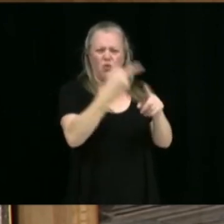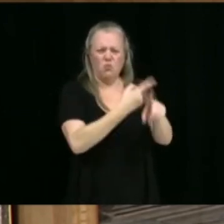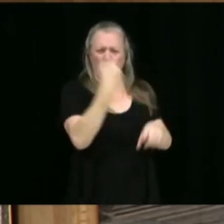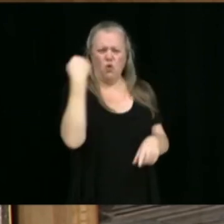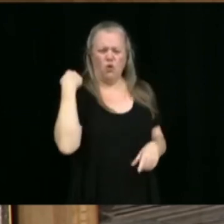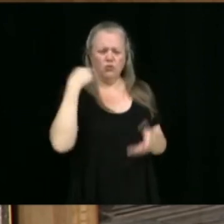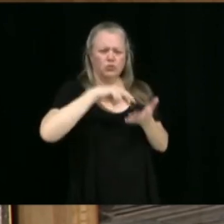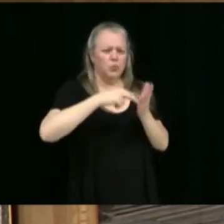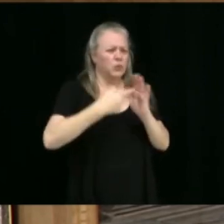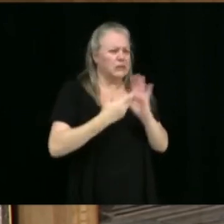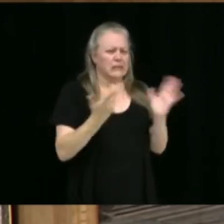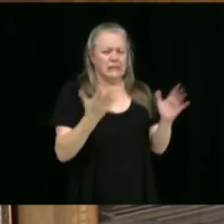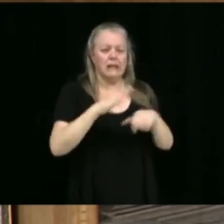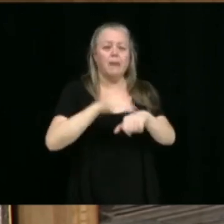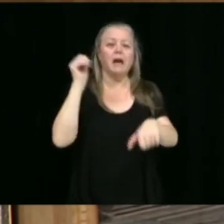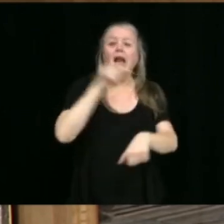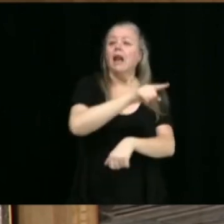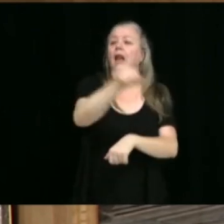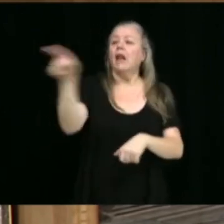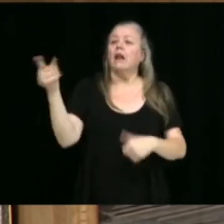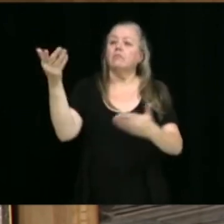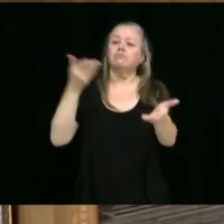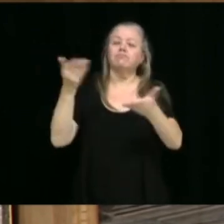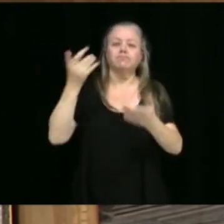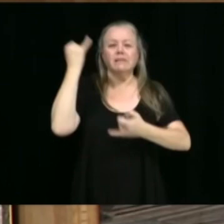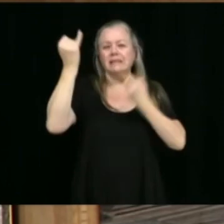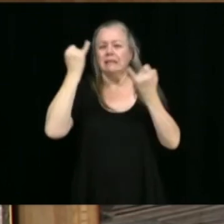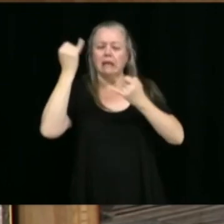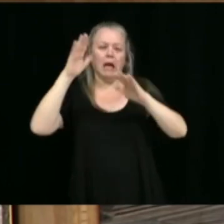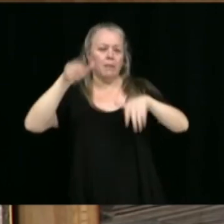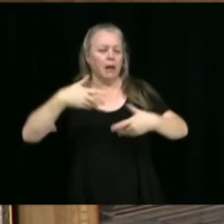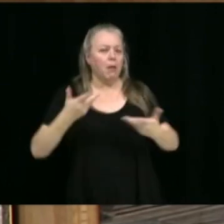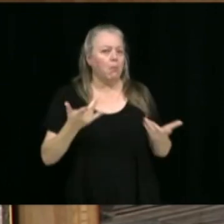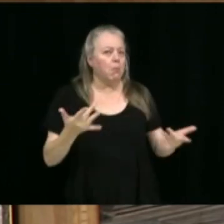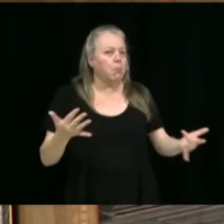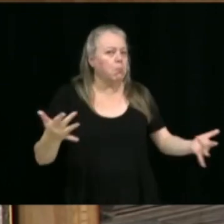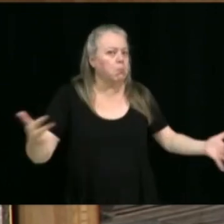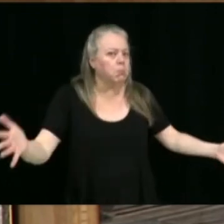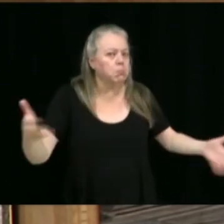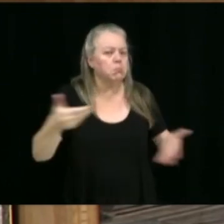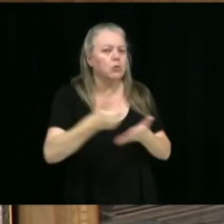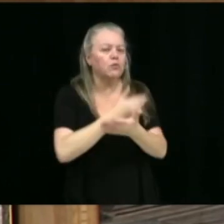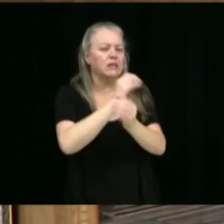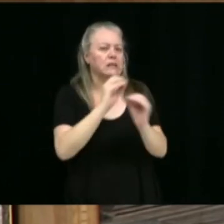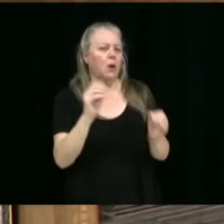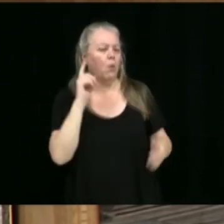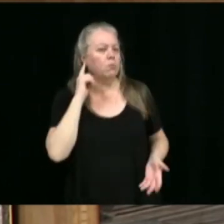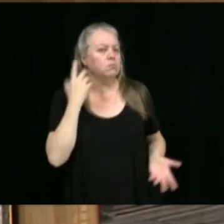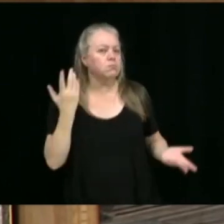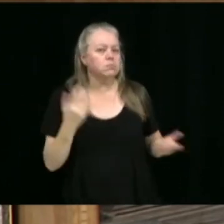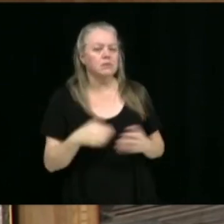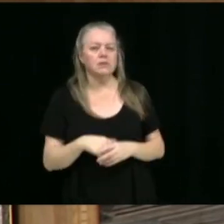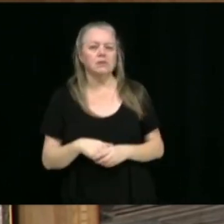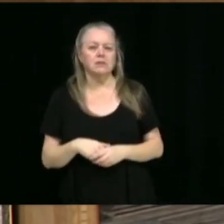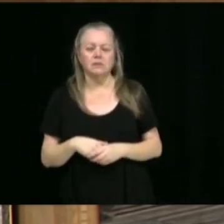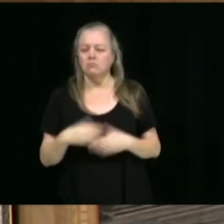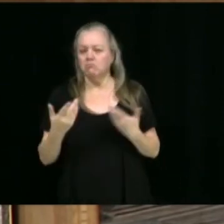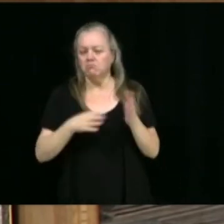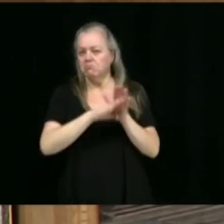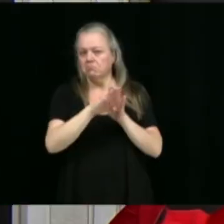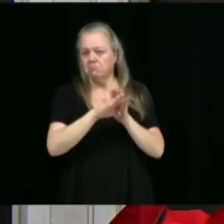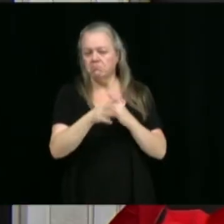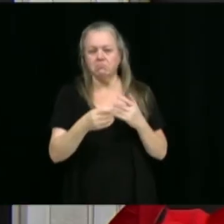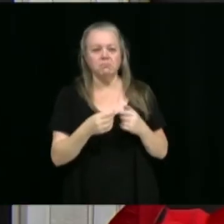avait comme eu un appel à des suggestions, puis par la suite, on n'a pas eu de nouvelles, puis je me demandais, est-ce qu'il y a eu du